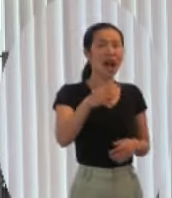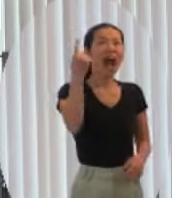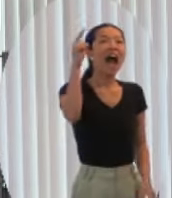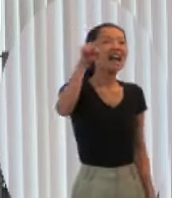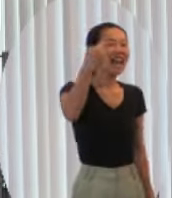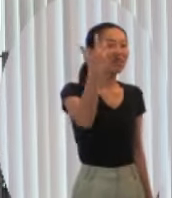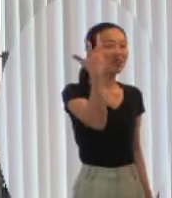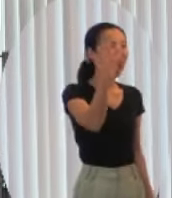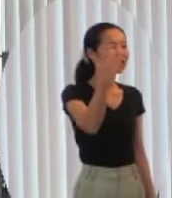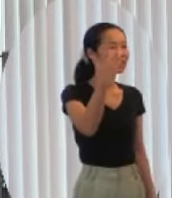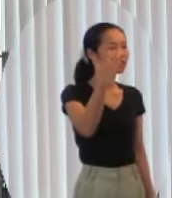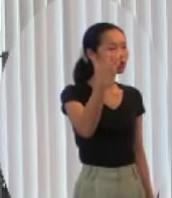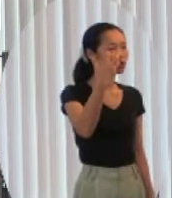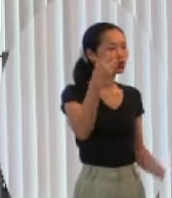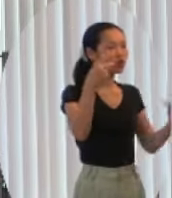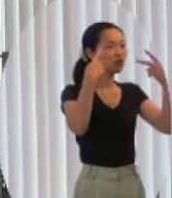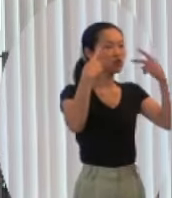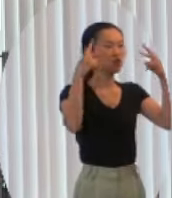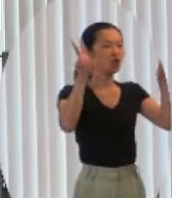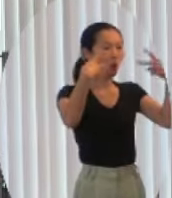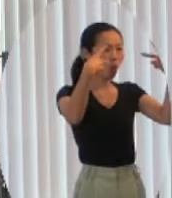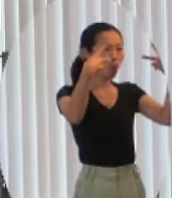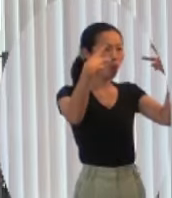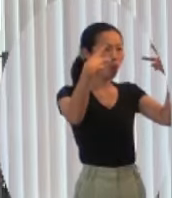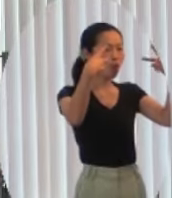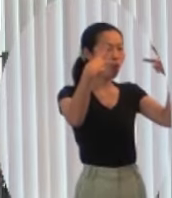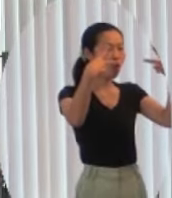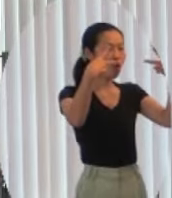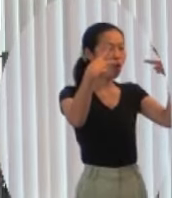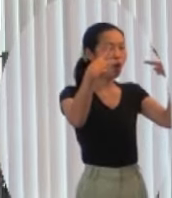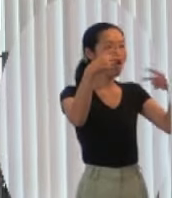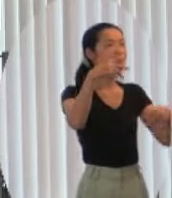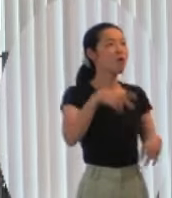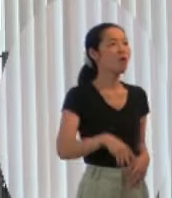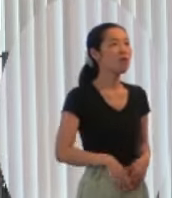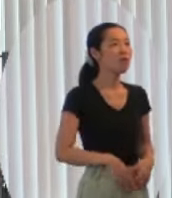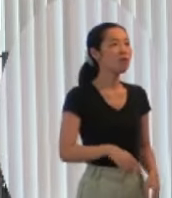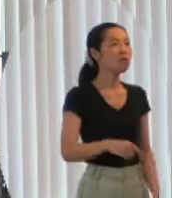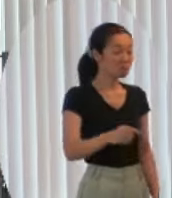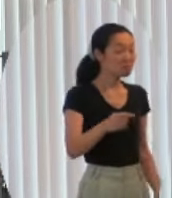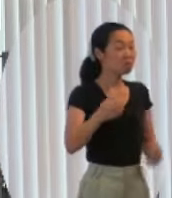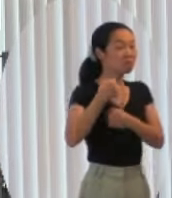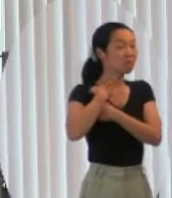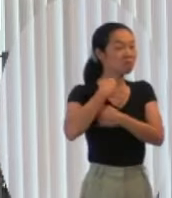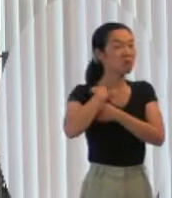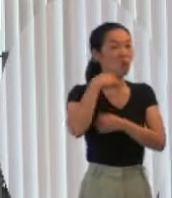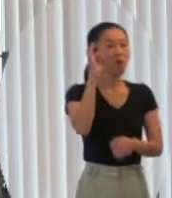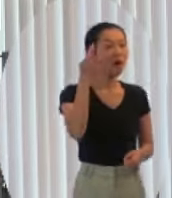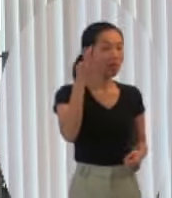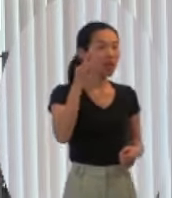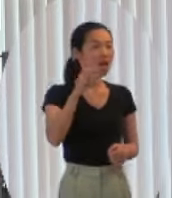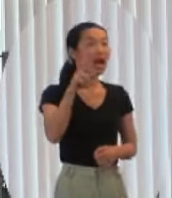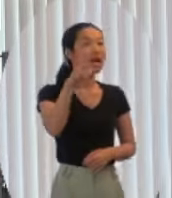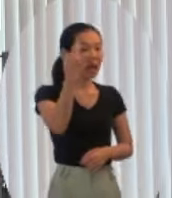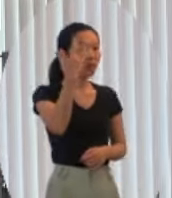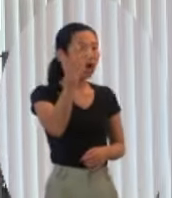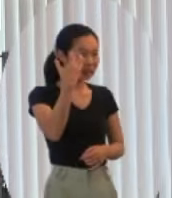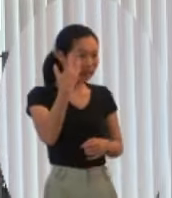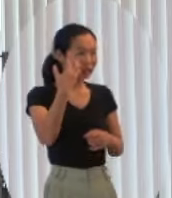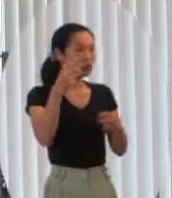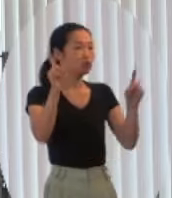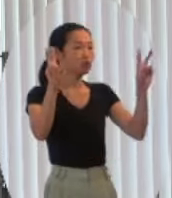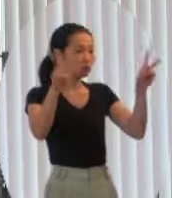ものお金が戦争のために使われています。日本の国家予算の約倍ですね、それ